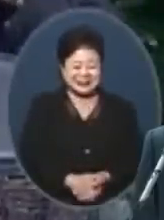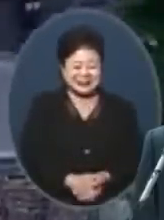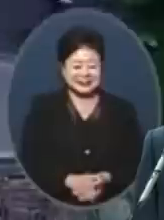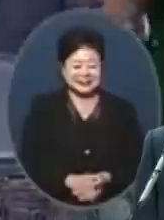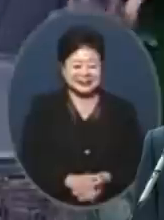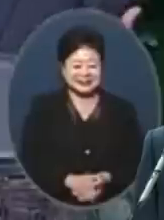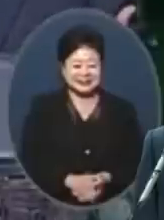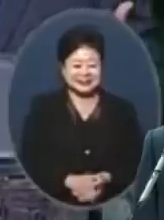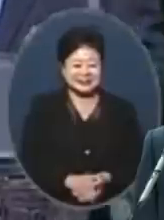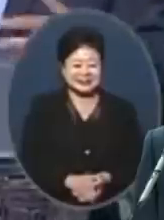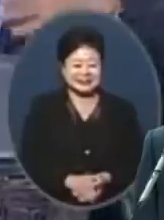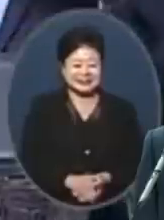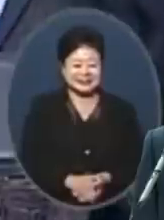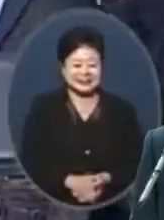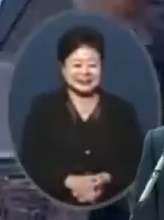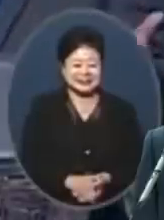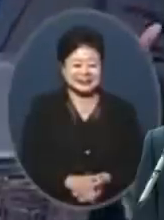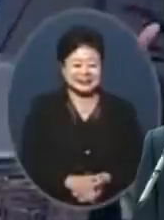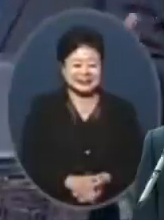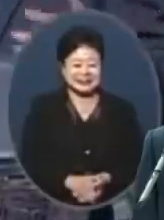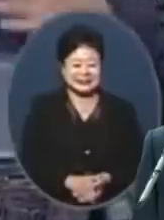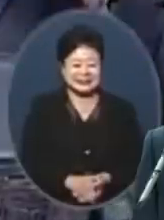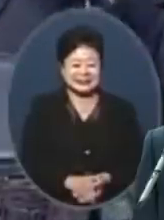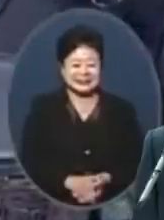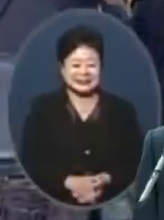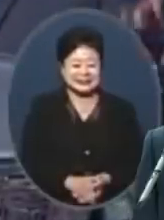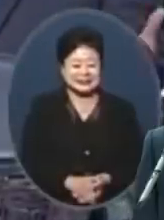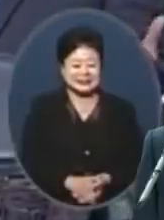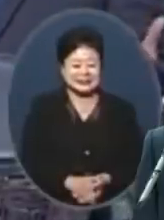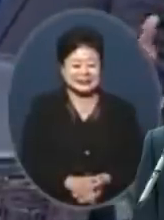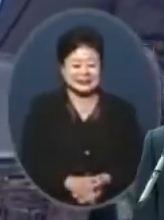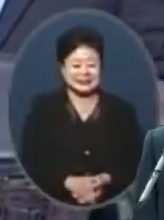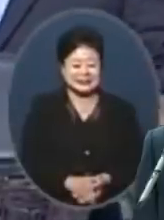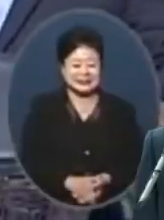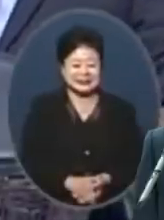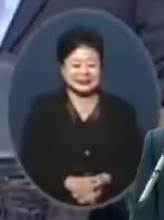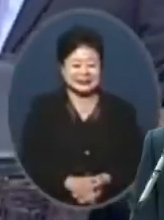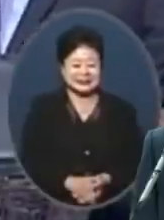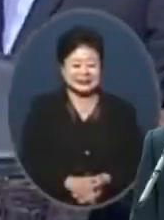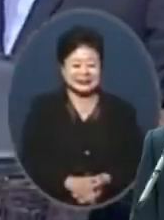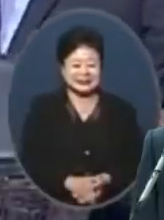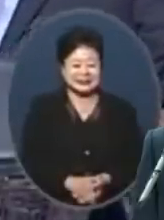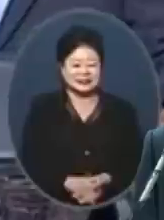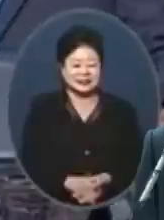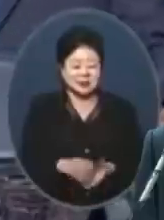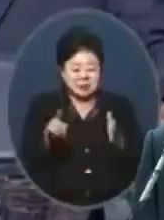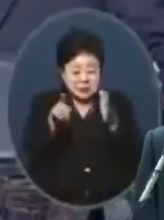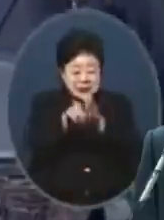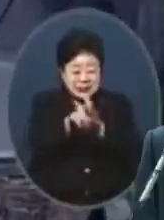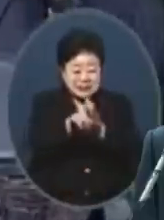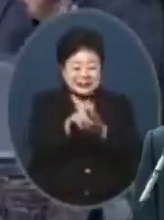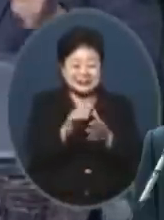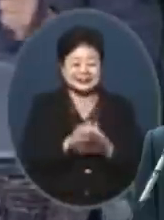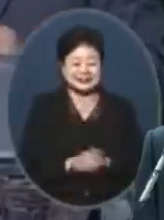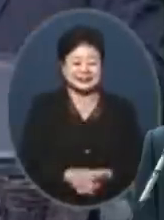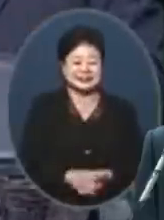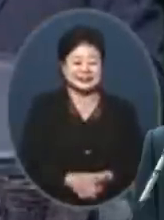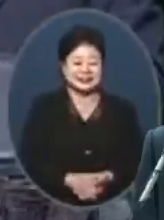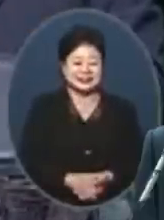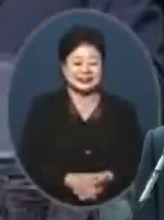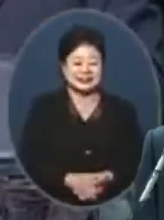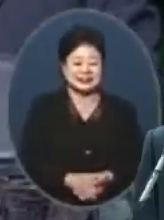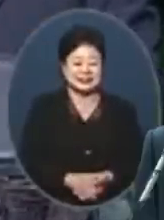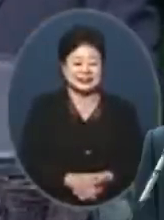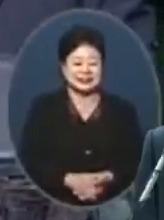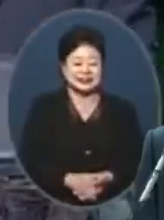that she's back with her husband in a beautiful home and having a wonderful marriage. 그리고 믿었습니다. And she believed in